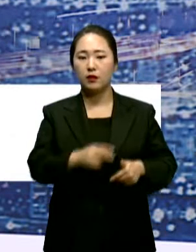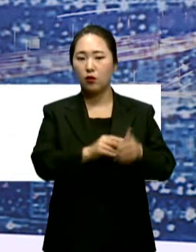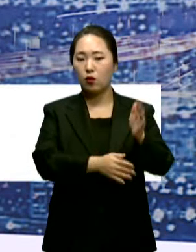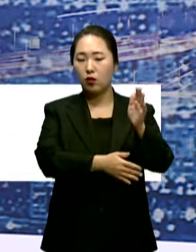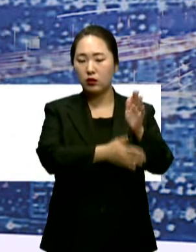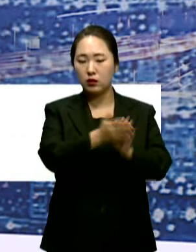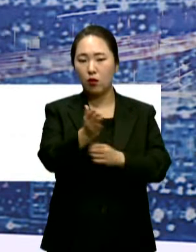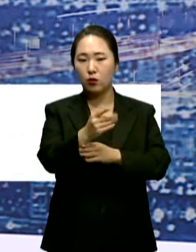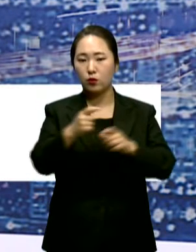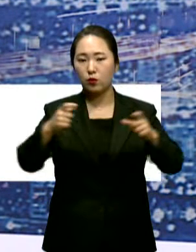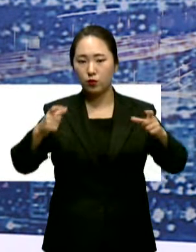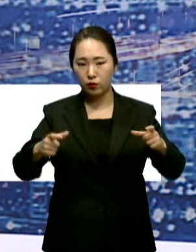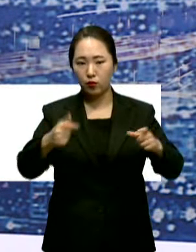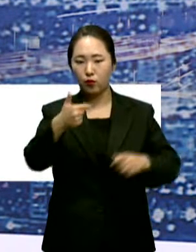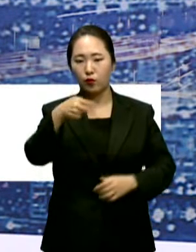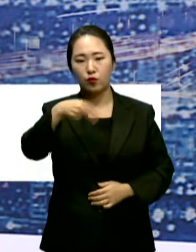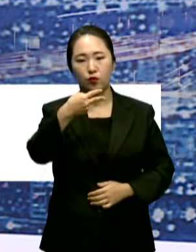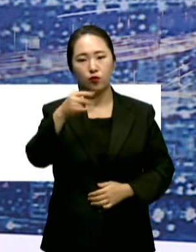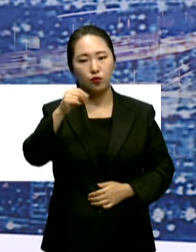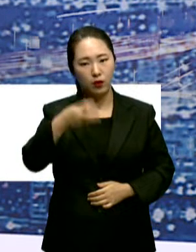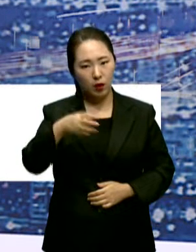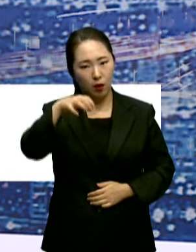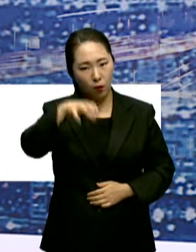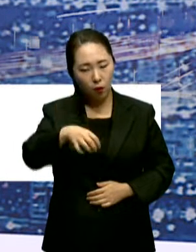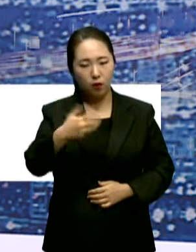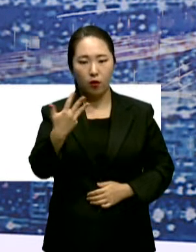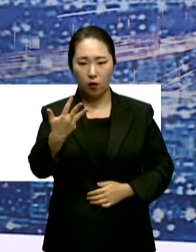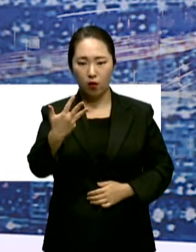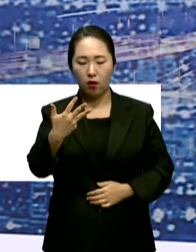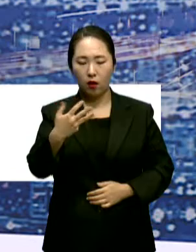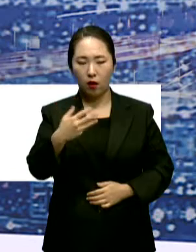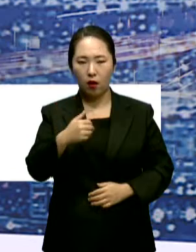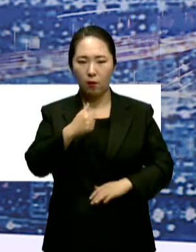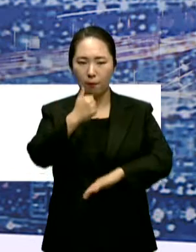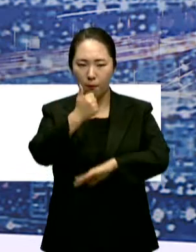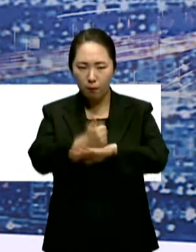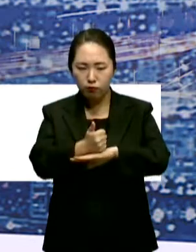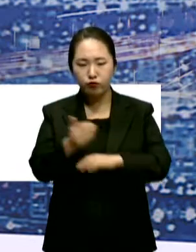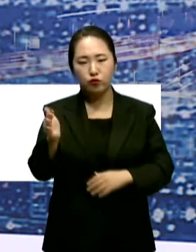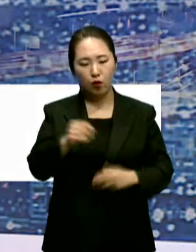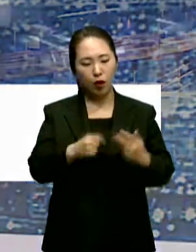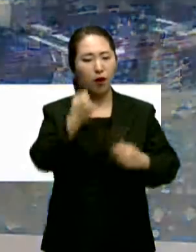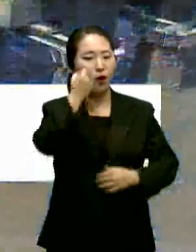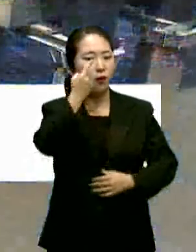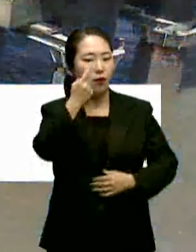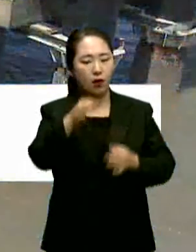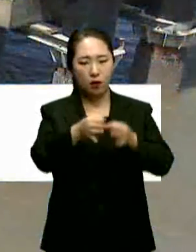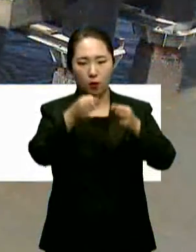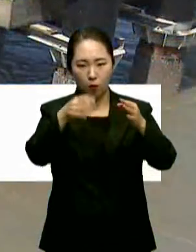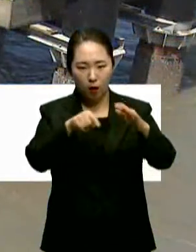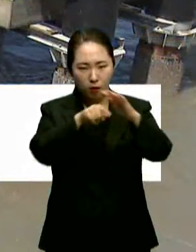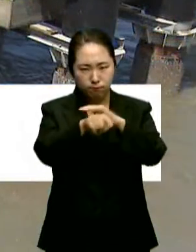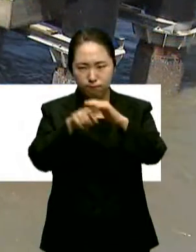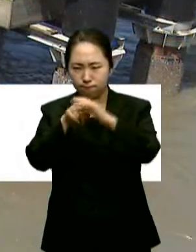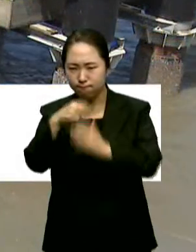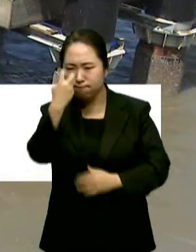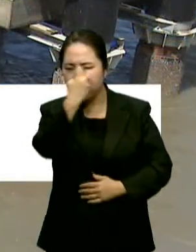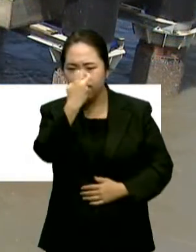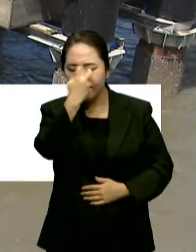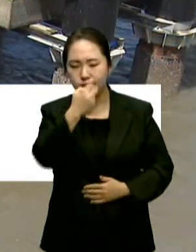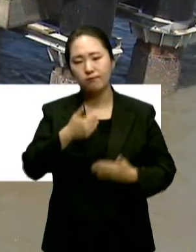인천시가 어촌유딜 300사업 선정지 8곳에 대해 이달 말부터 8월 말까지 현장 점검을